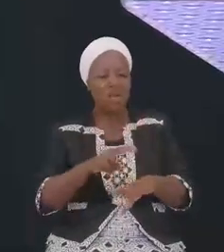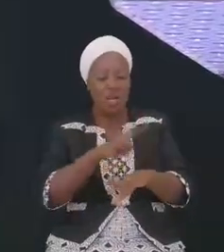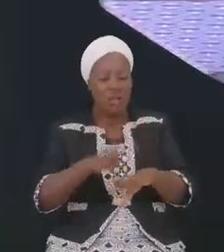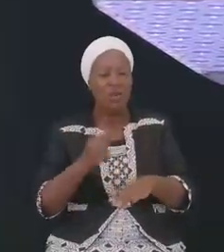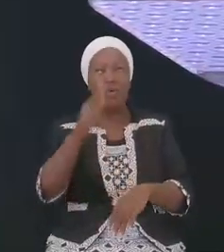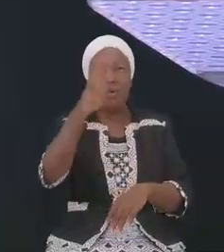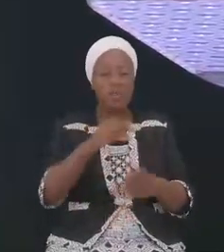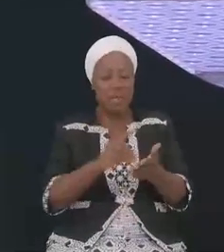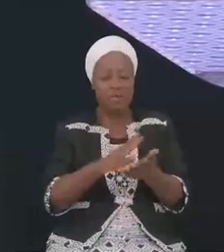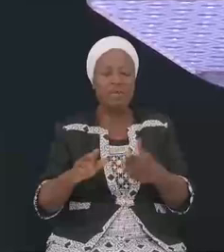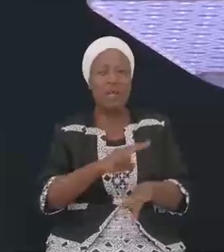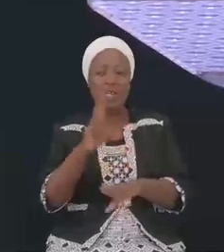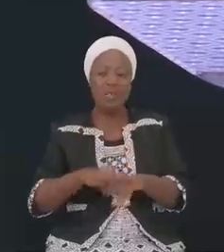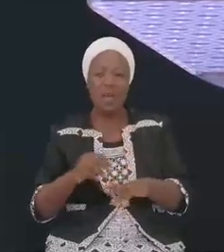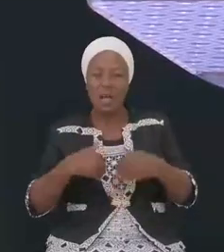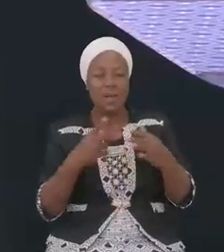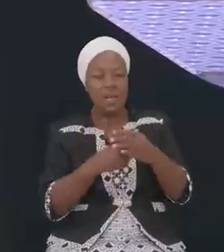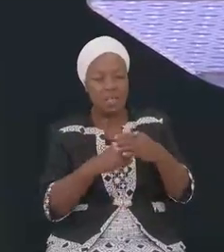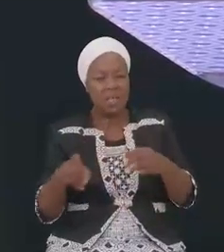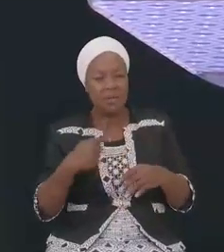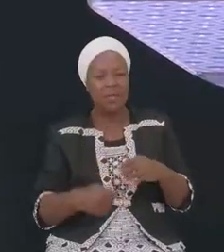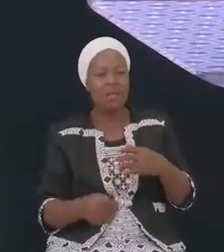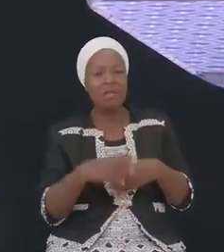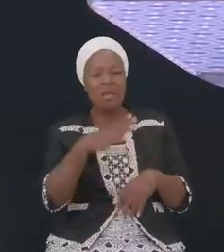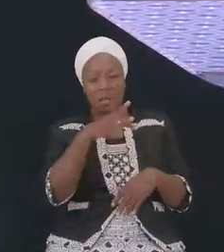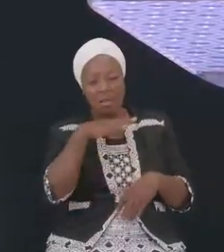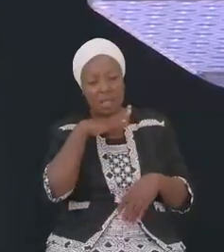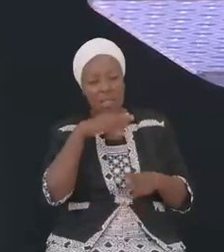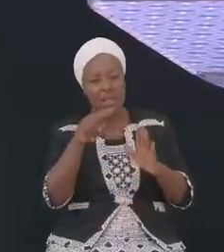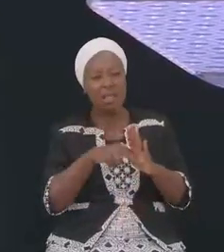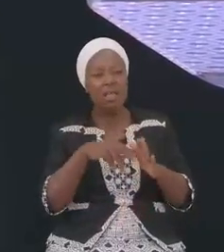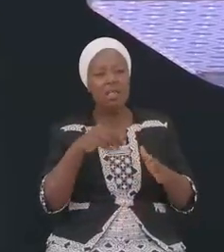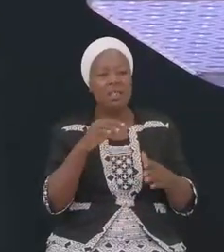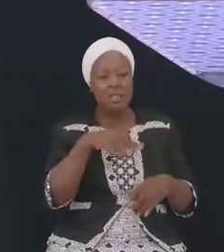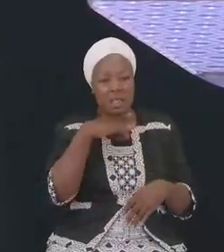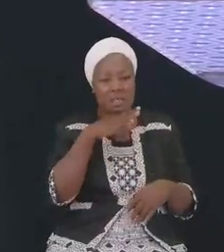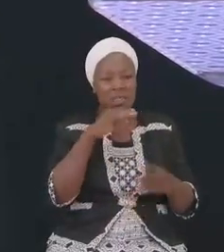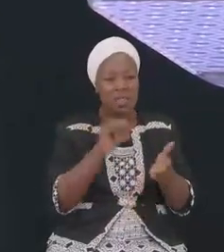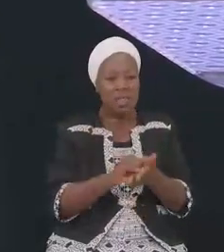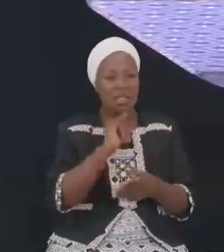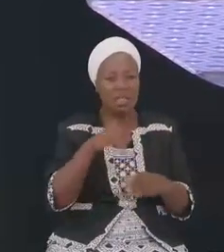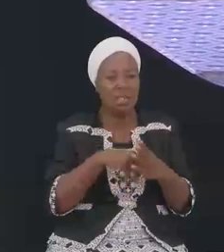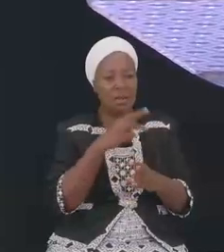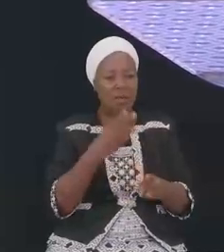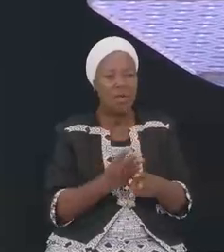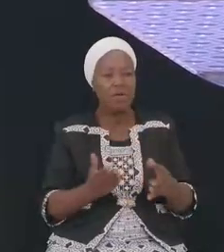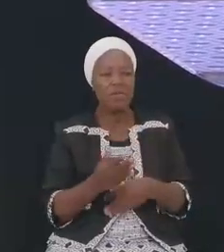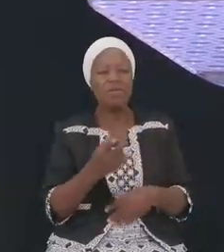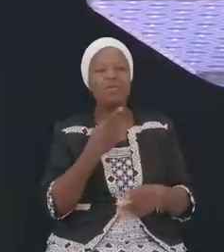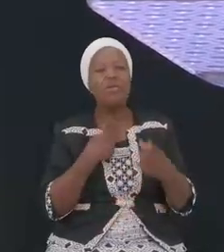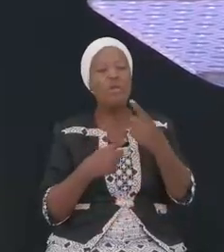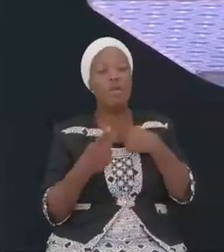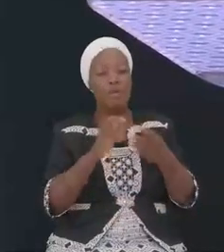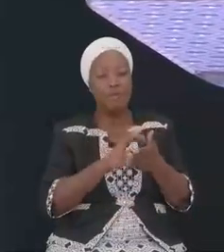nature divine, en fuyant la corruption qui existe dans le monde par la convoitise. Et le verset